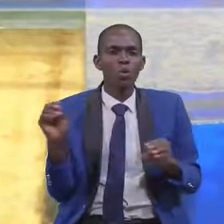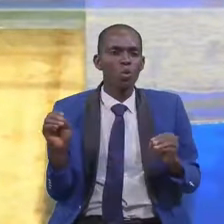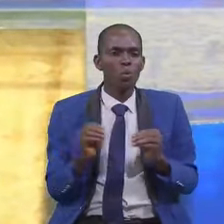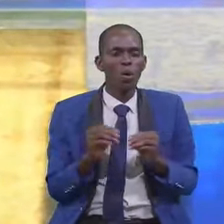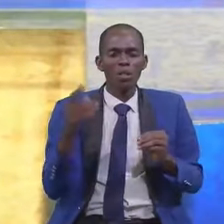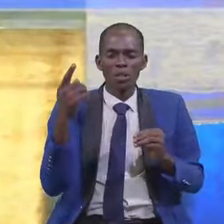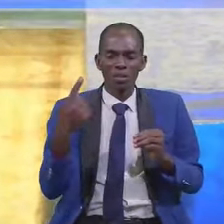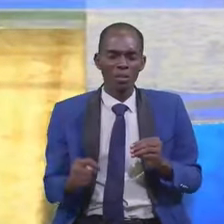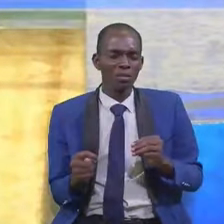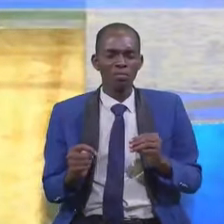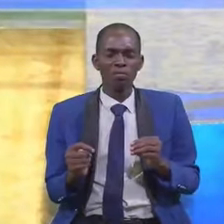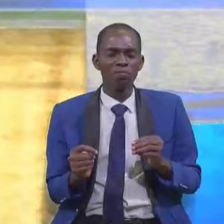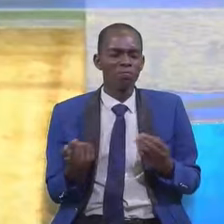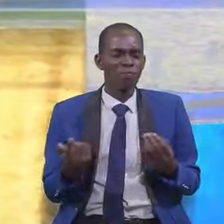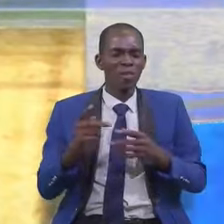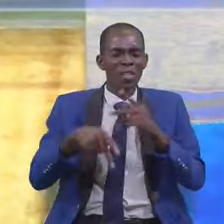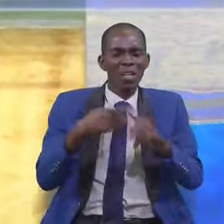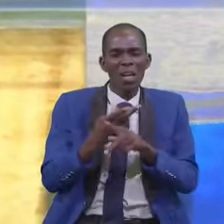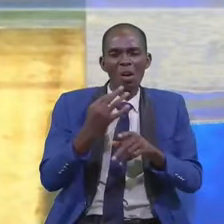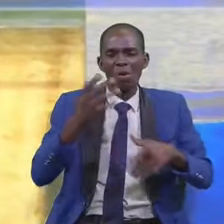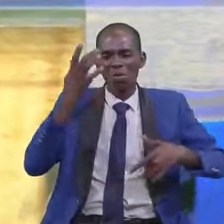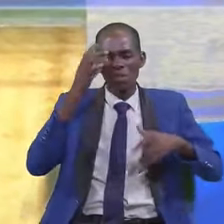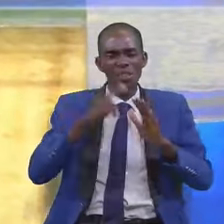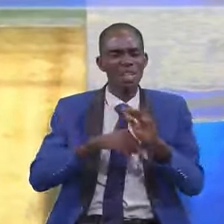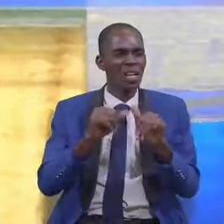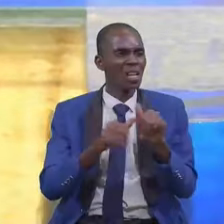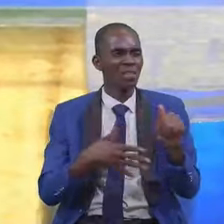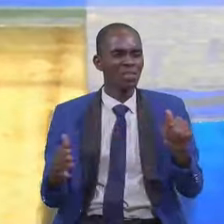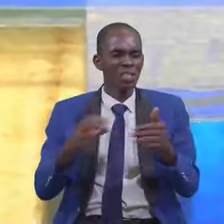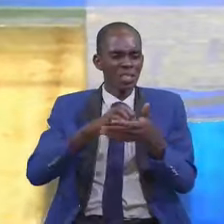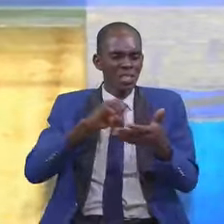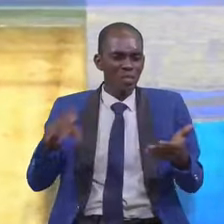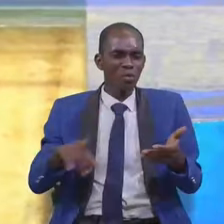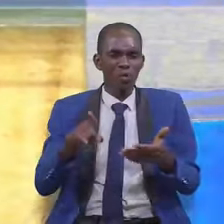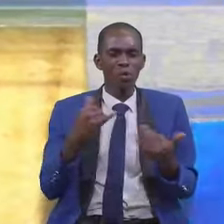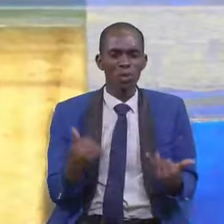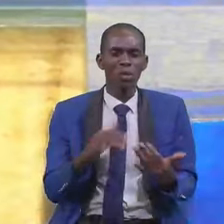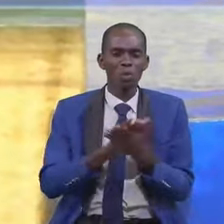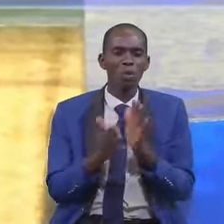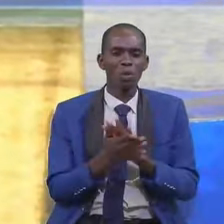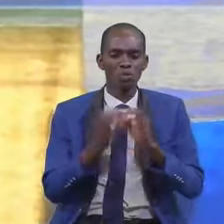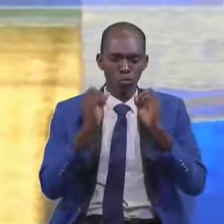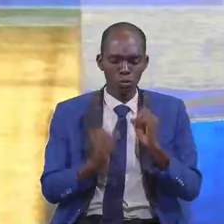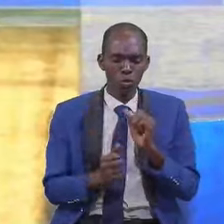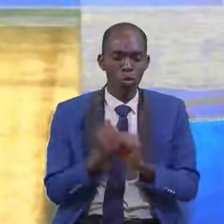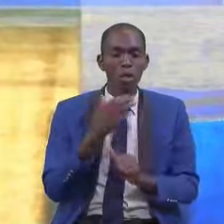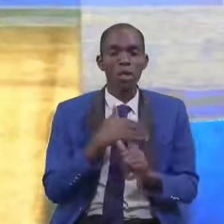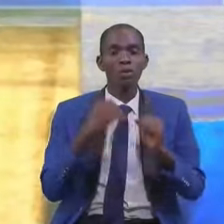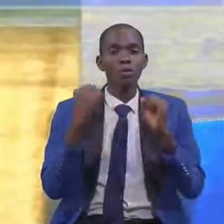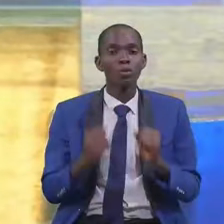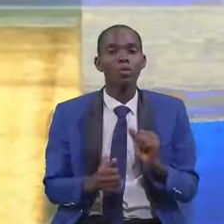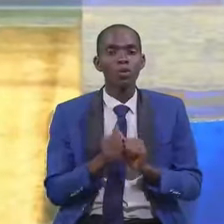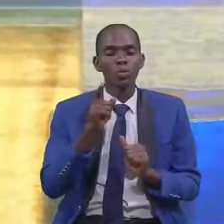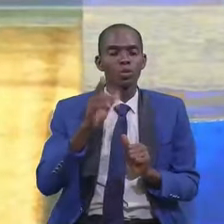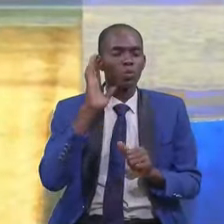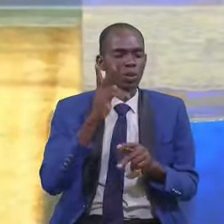de maladies débilitantes, que tout soit ôté et que vous soyez de plus en plus fort. Vous gardez vos mains pures. Dieu